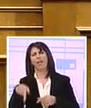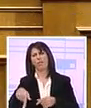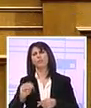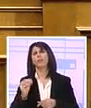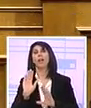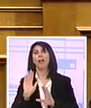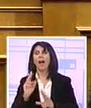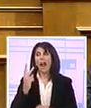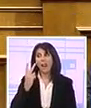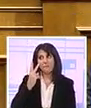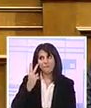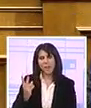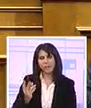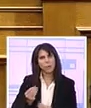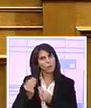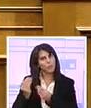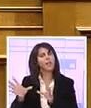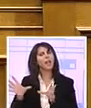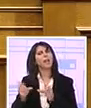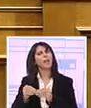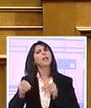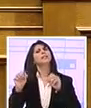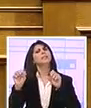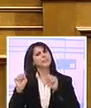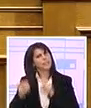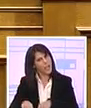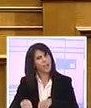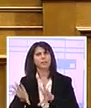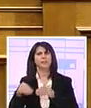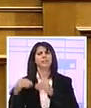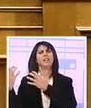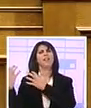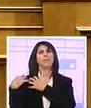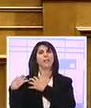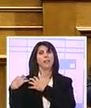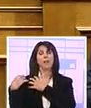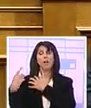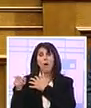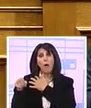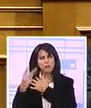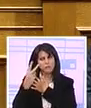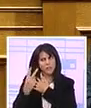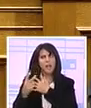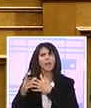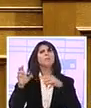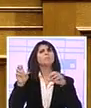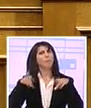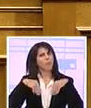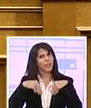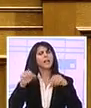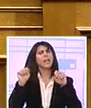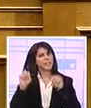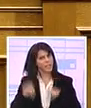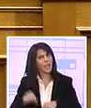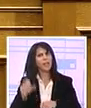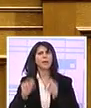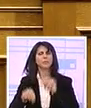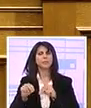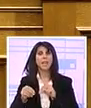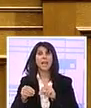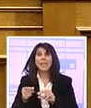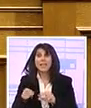Φαίνεται να σας τη δίνει αυτή τη συνευθύνη. Αποδέχεται, λέει, να ψηφίσει και μάλιστα πριν από τις εκλογές αυτό που ο